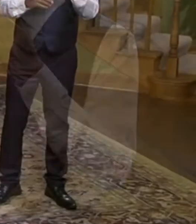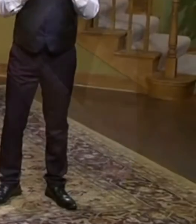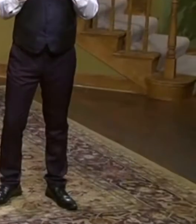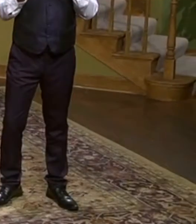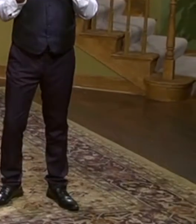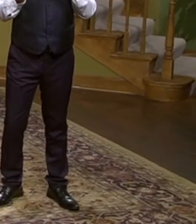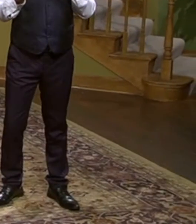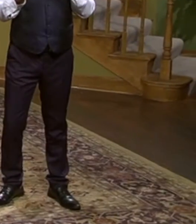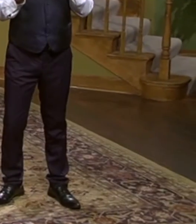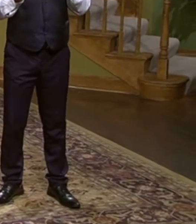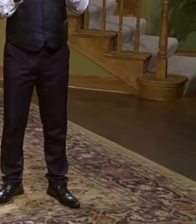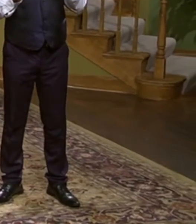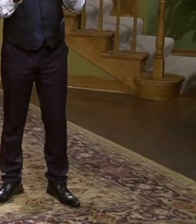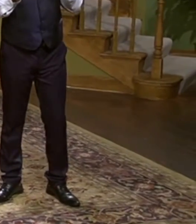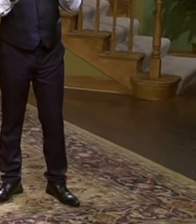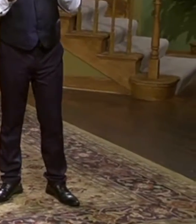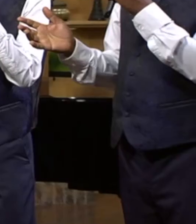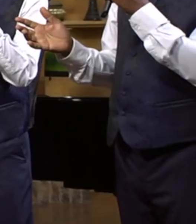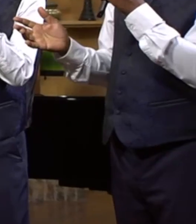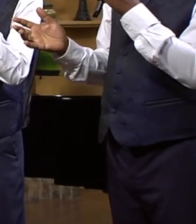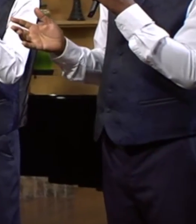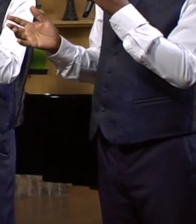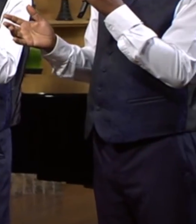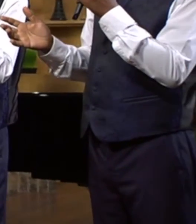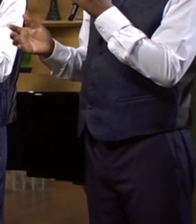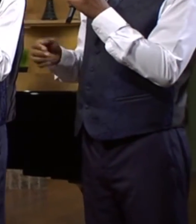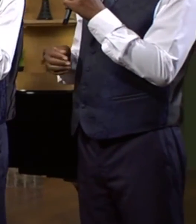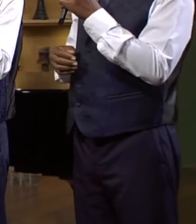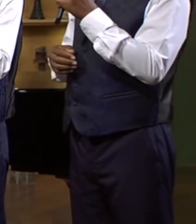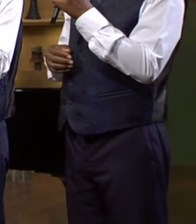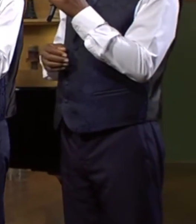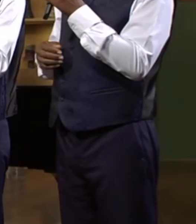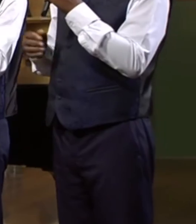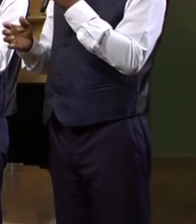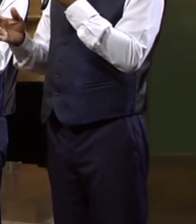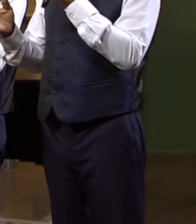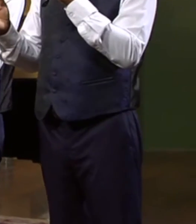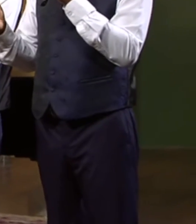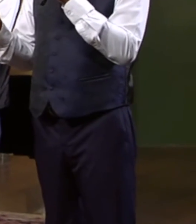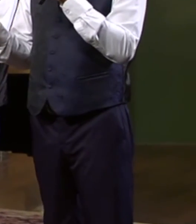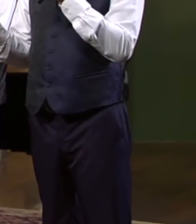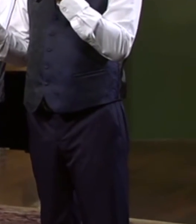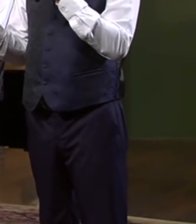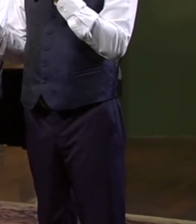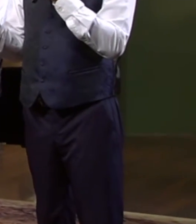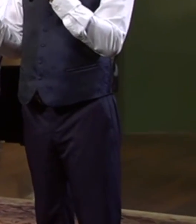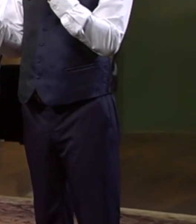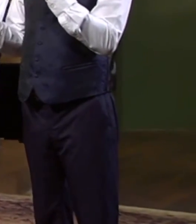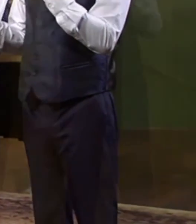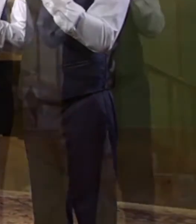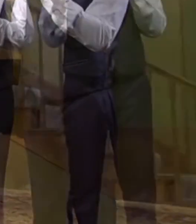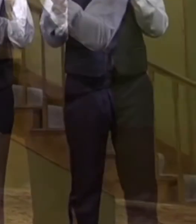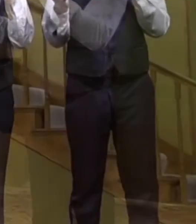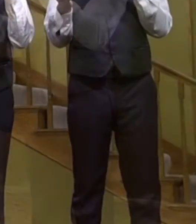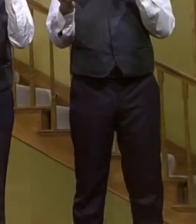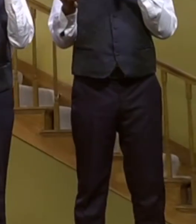de Jésus, que par Jésus je sois glorifié. Il s'est fait homme,